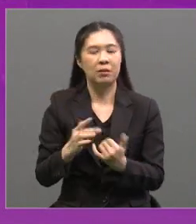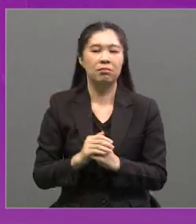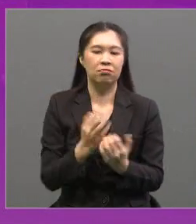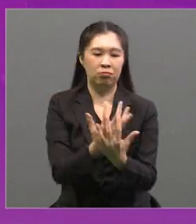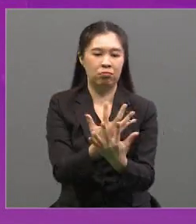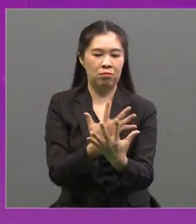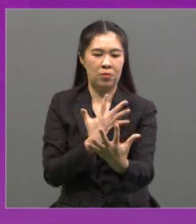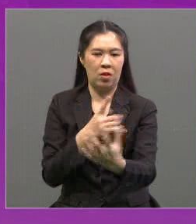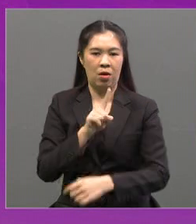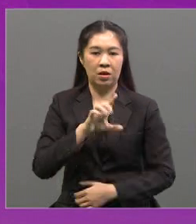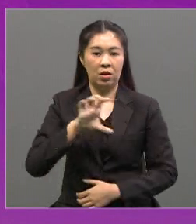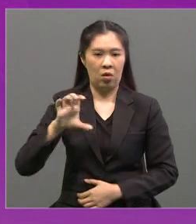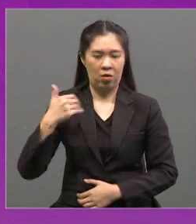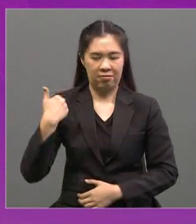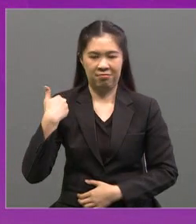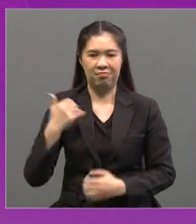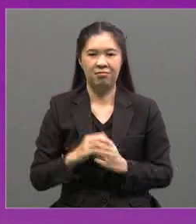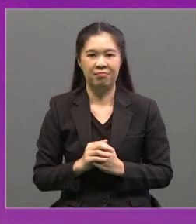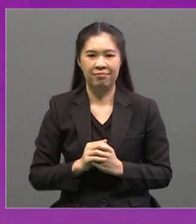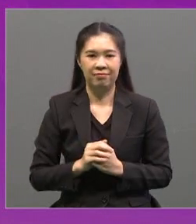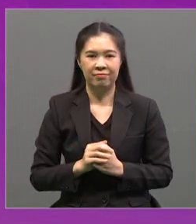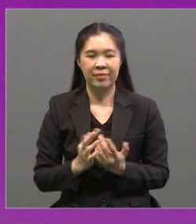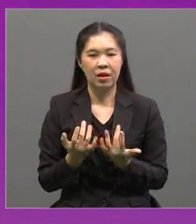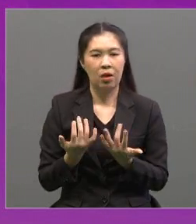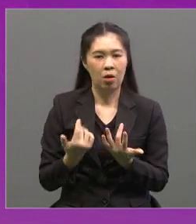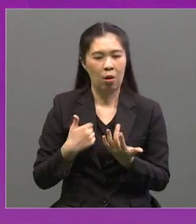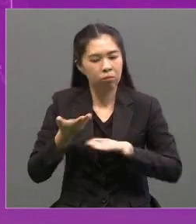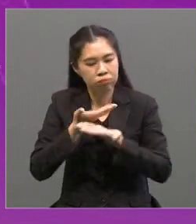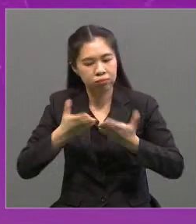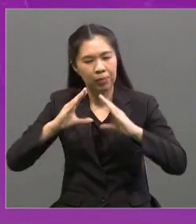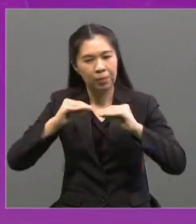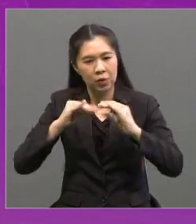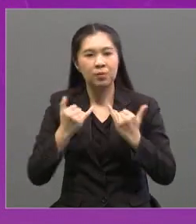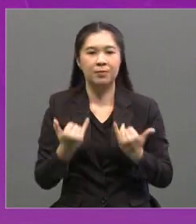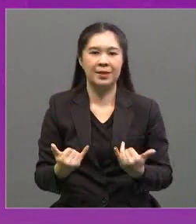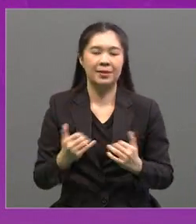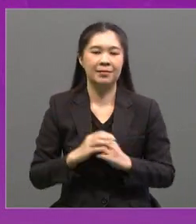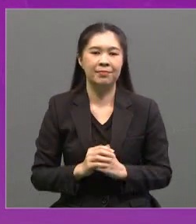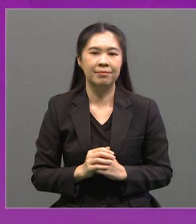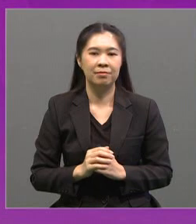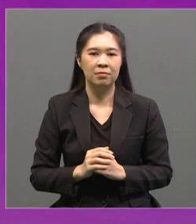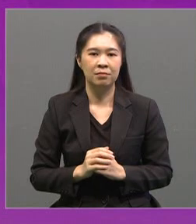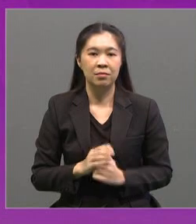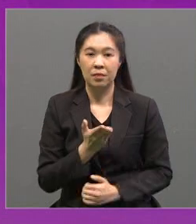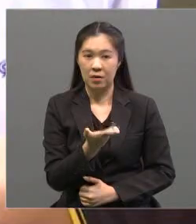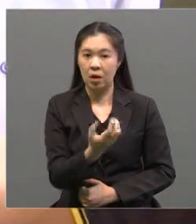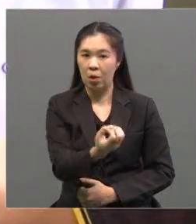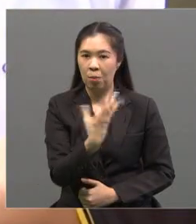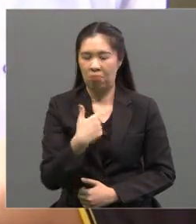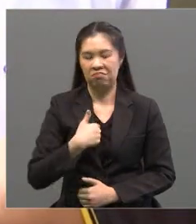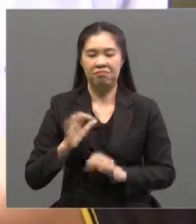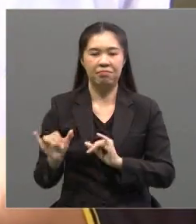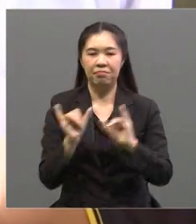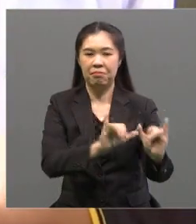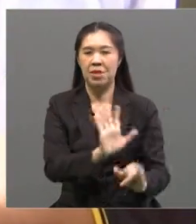พลกันที่สถาบันเพื่อที่จะปักหลักรอผลการประชุมในวันนี้ครับแต่ที่แน่ๆเขายืนยันนะว่าไม่ย้าย